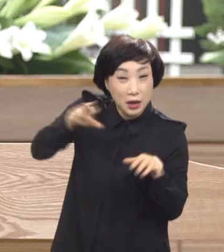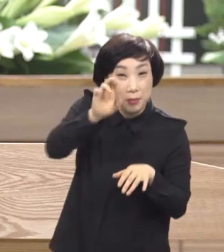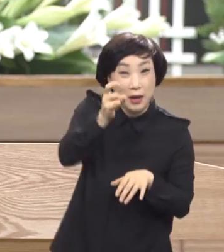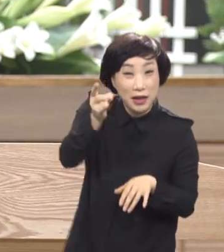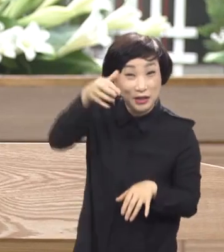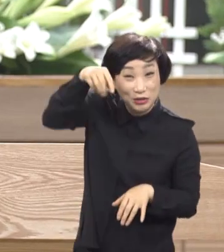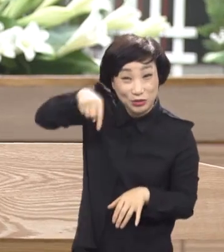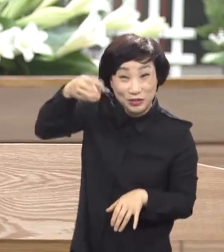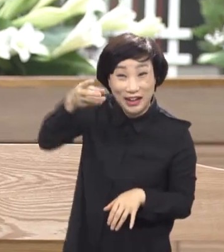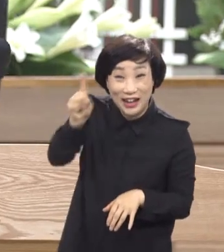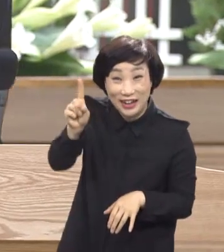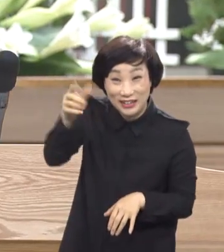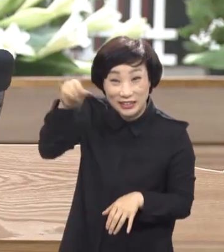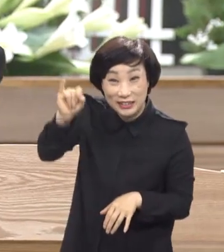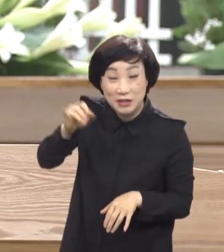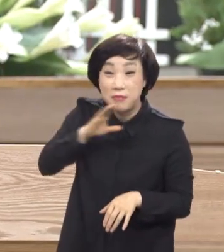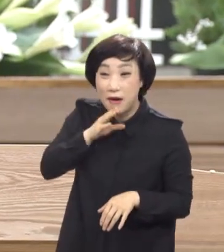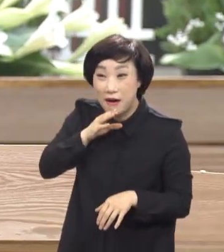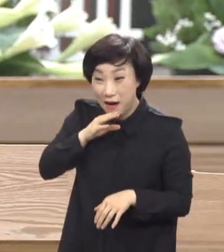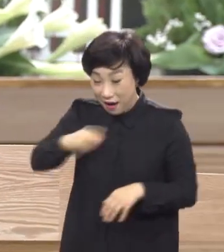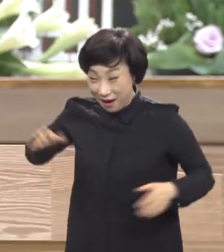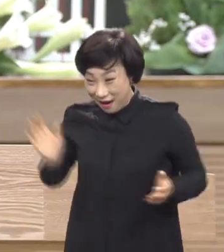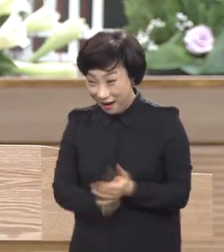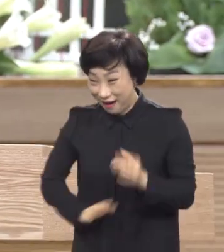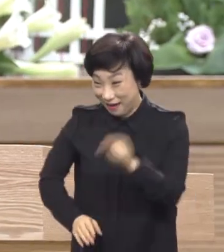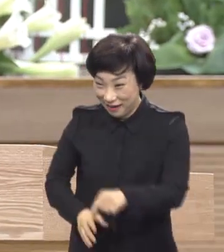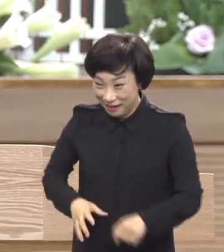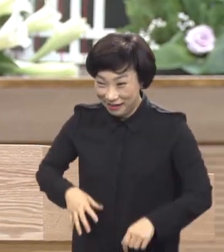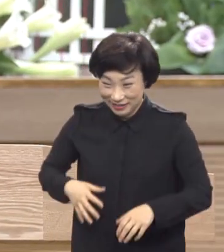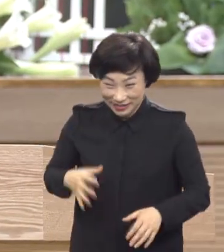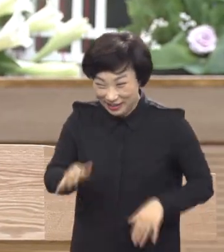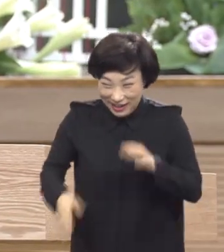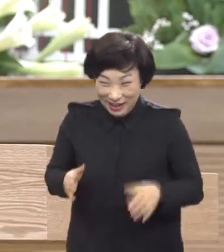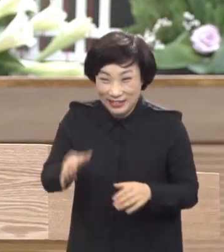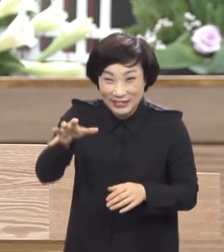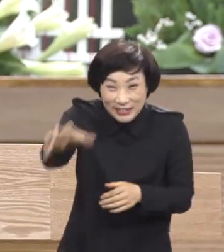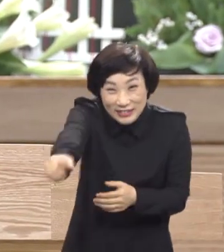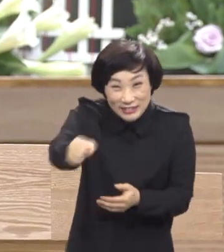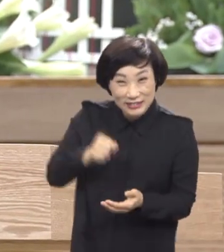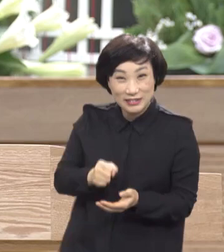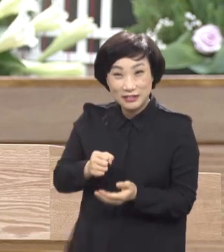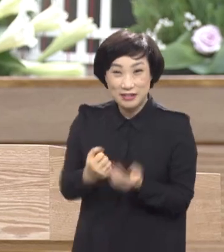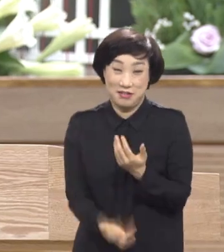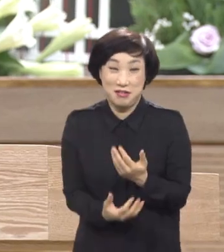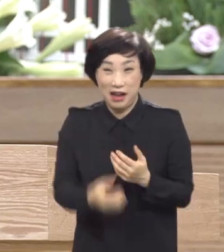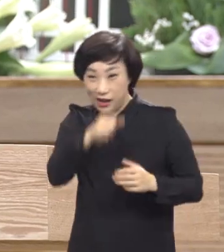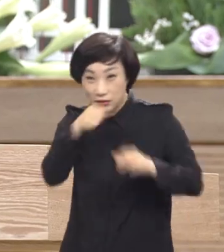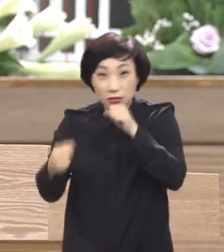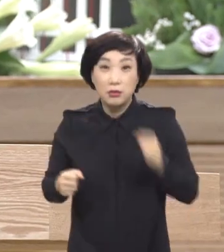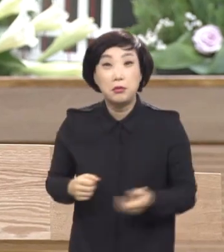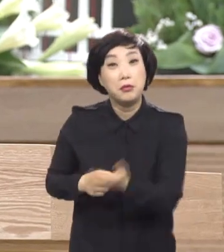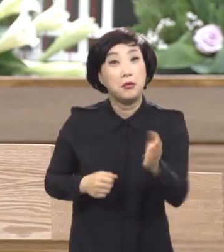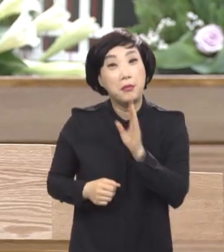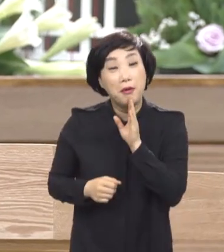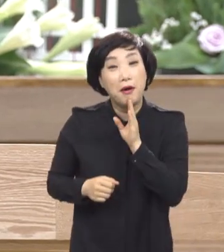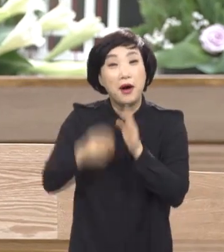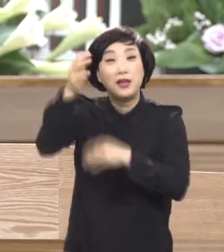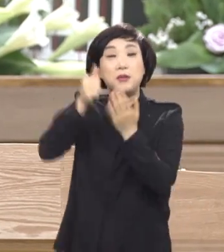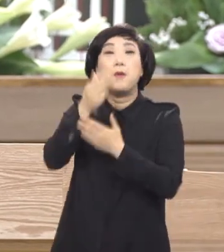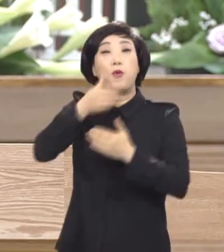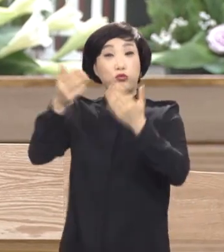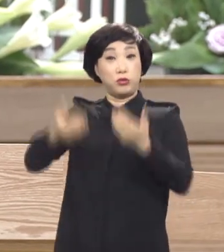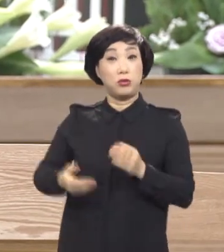떨어져다 주워다 구워 먹었어 참 하나님이 이렇게 축복해서 가난한 땅이라는 젖과